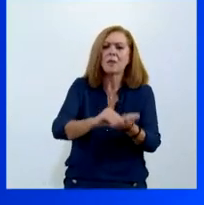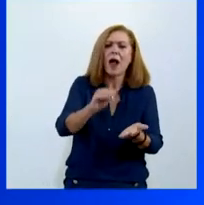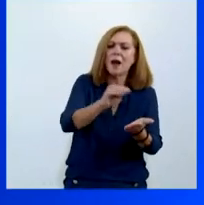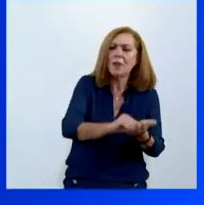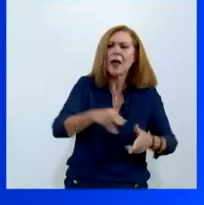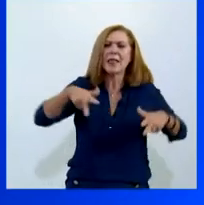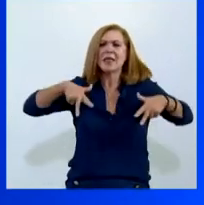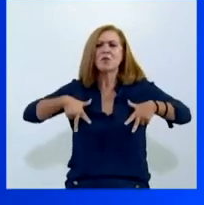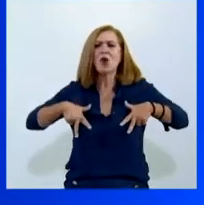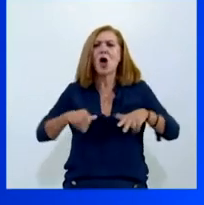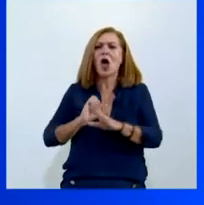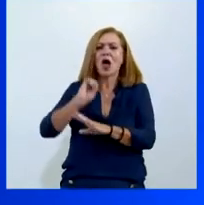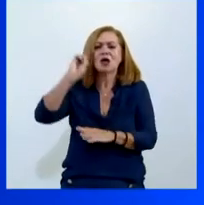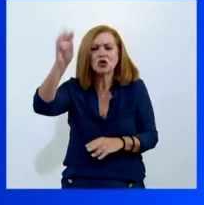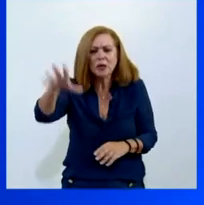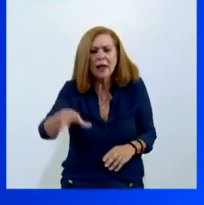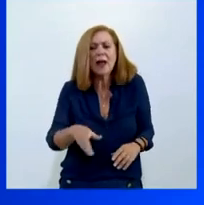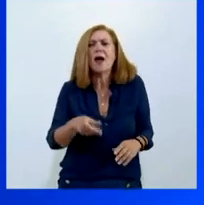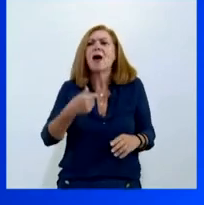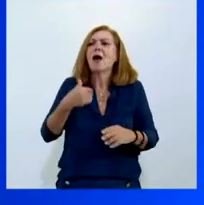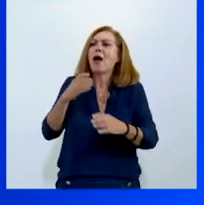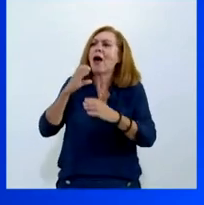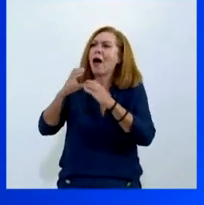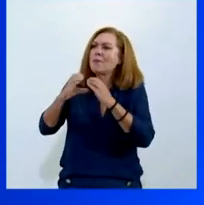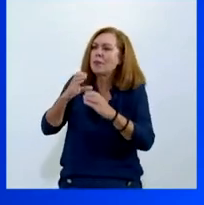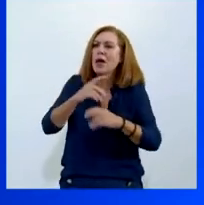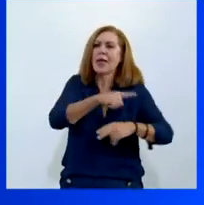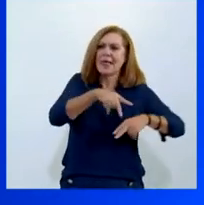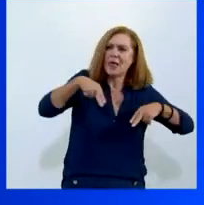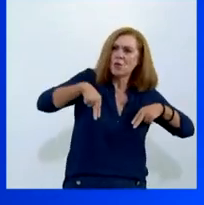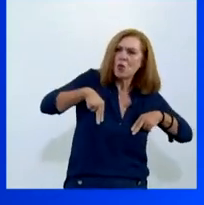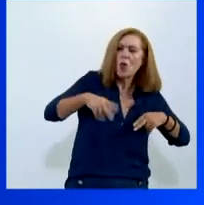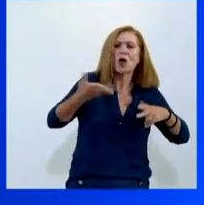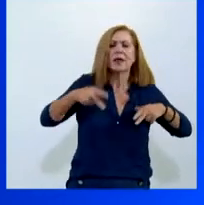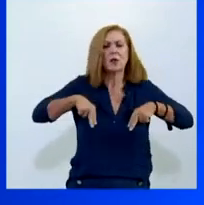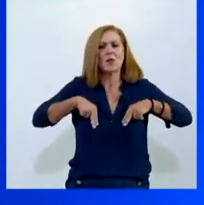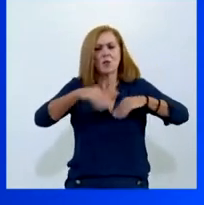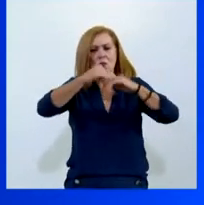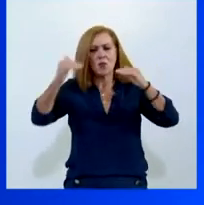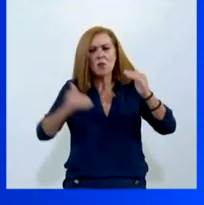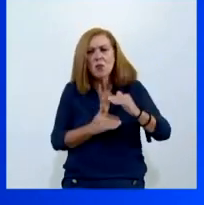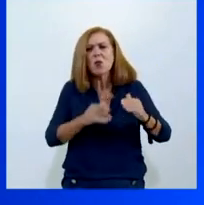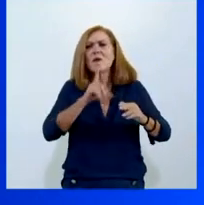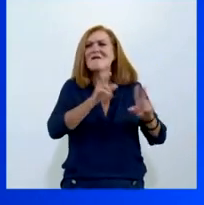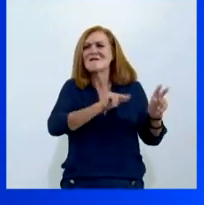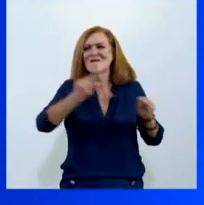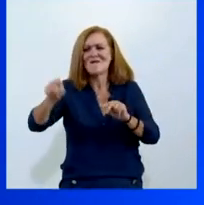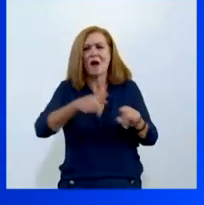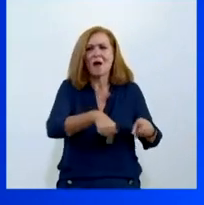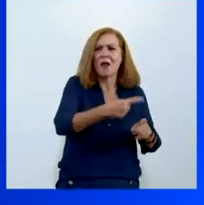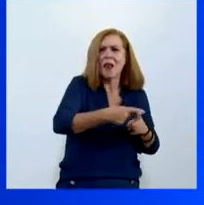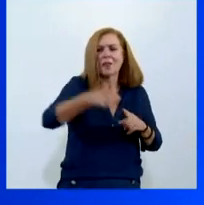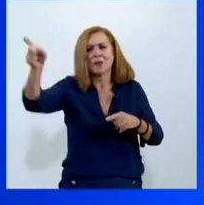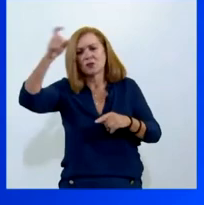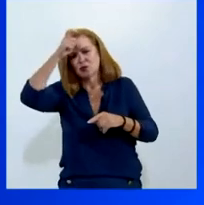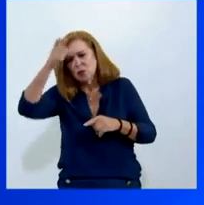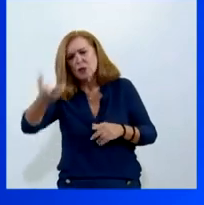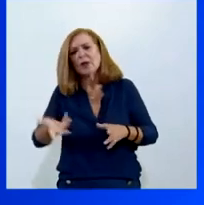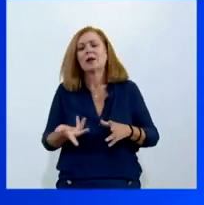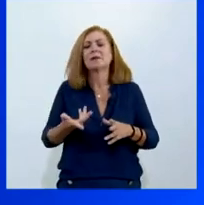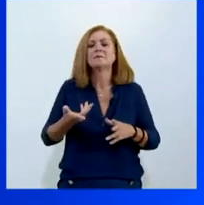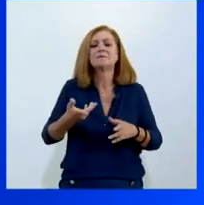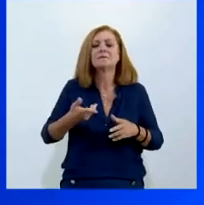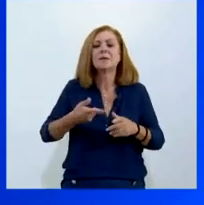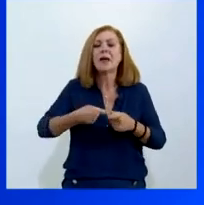Υπουργείου Εξωτερικών, μέσα από μια τακτική επικοινωνία του Υπουργού αλλά και της Υφυπουργού με τους ομολόγους τους, στη δρομολόγηση των